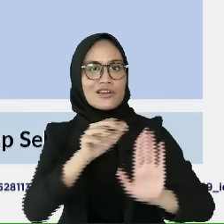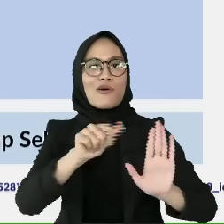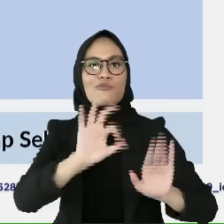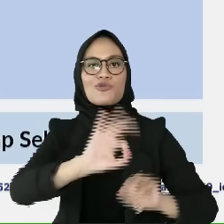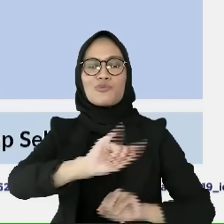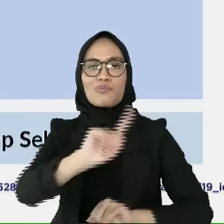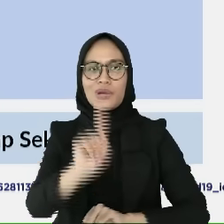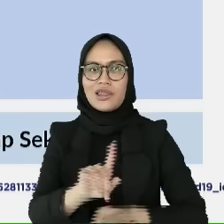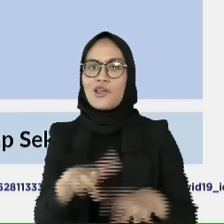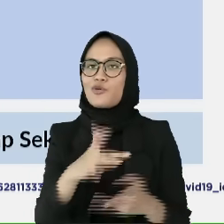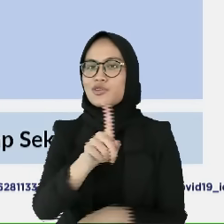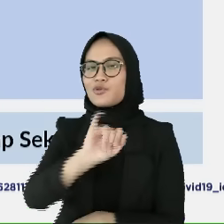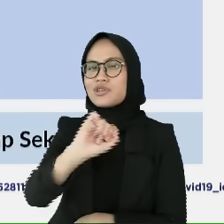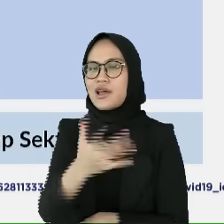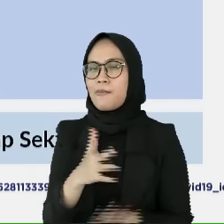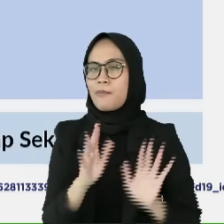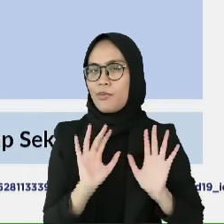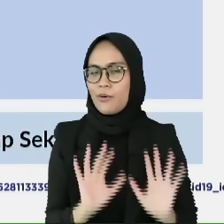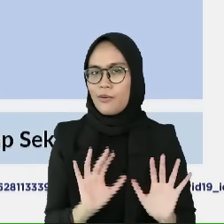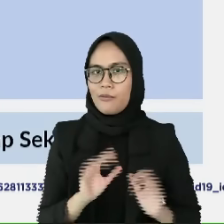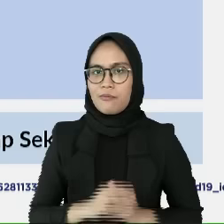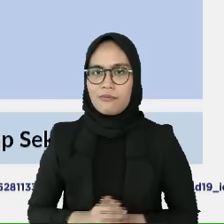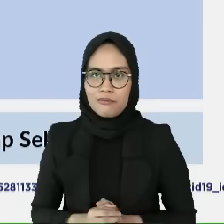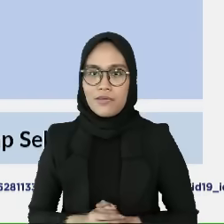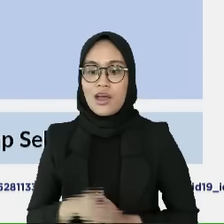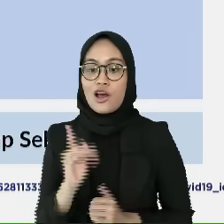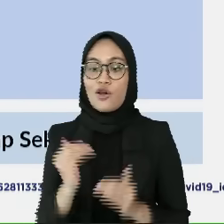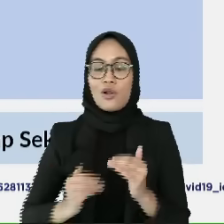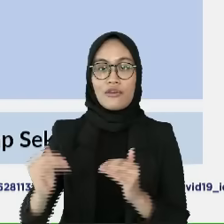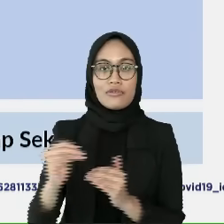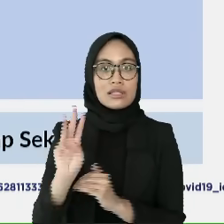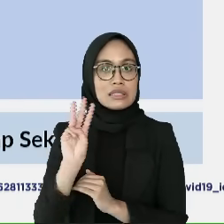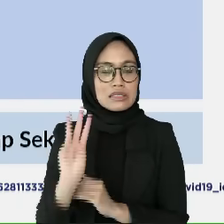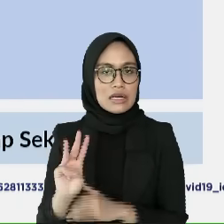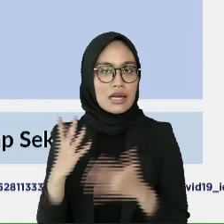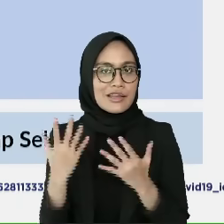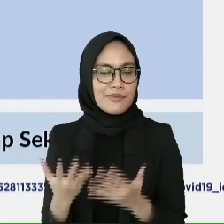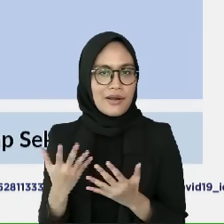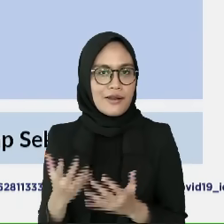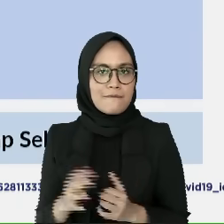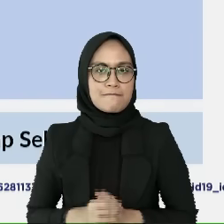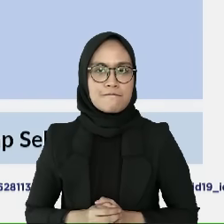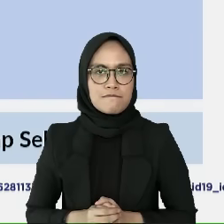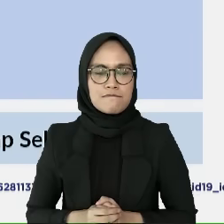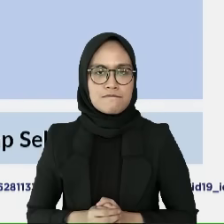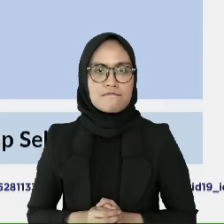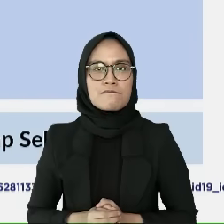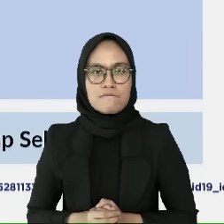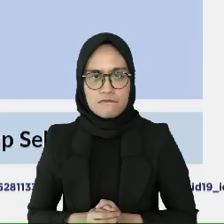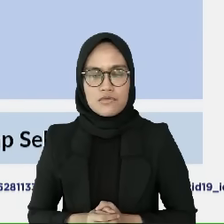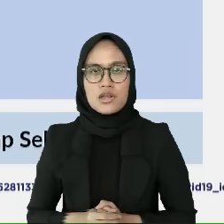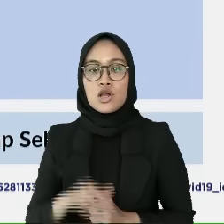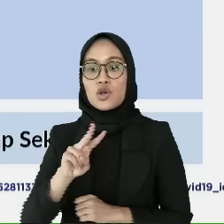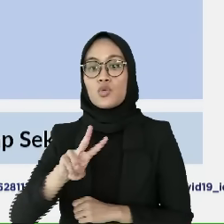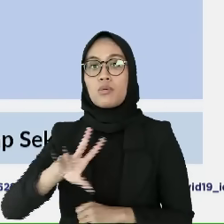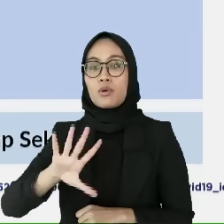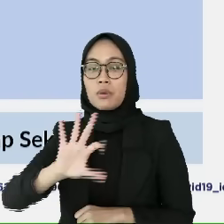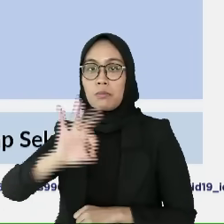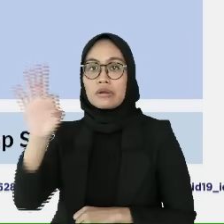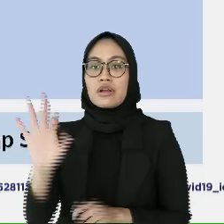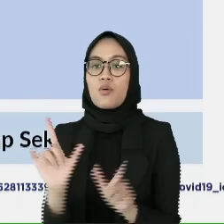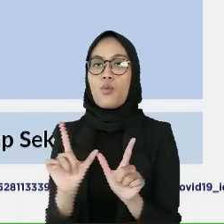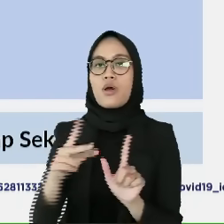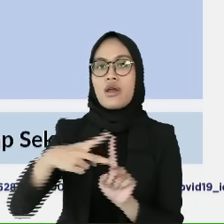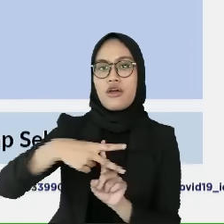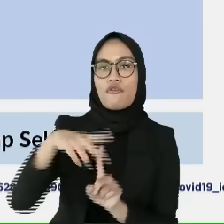Kegiatan di sektor non-esensial pada daerah level 3 memberlakukan 25% WFO bagi pegawai